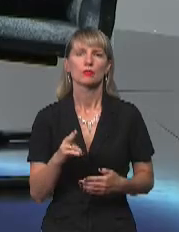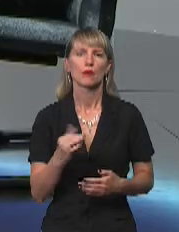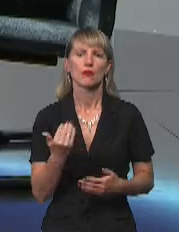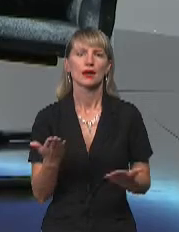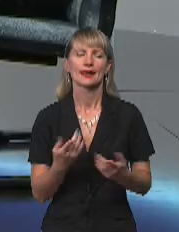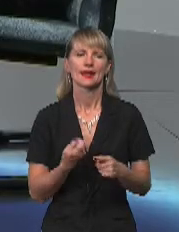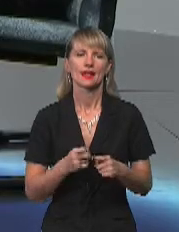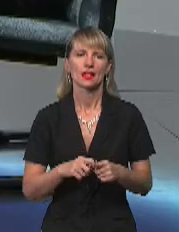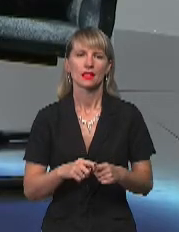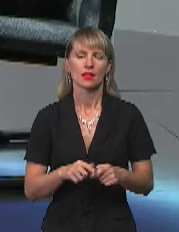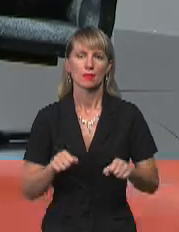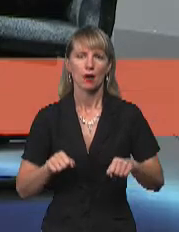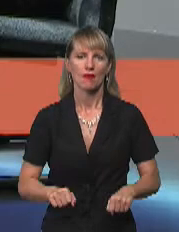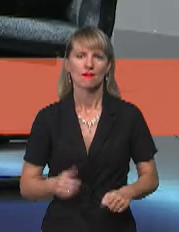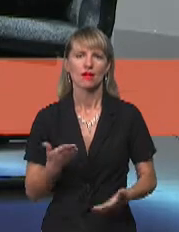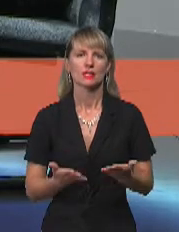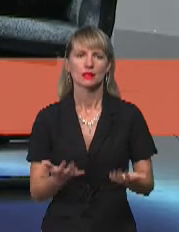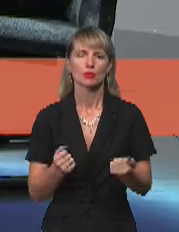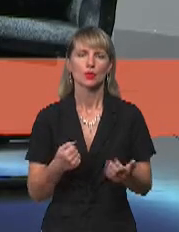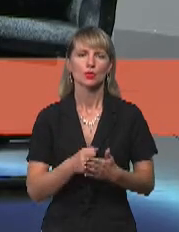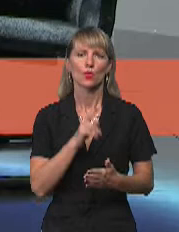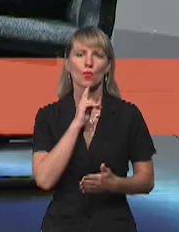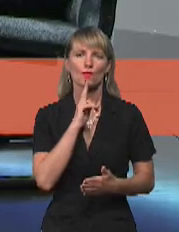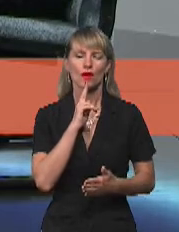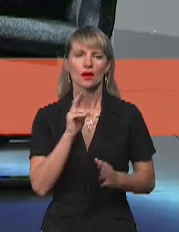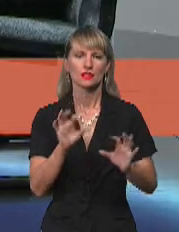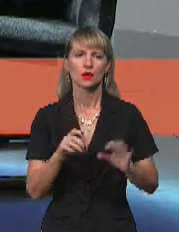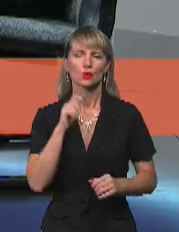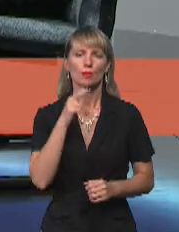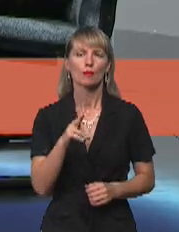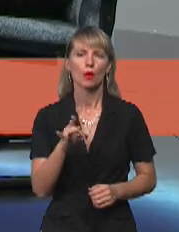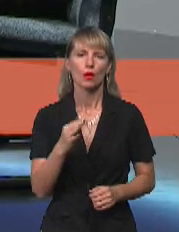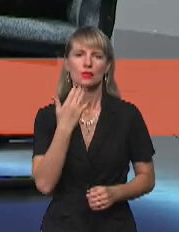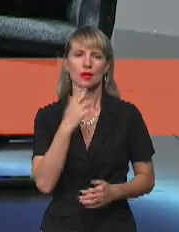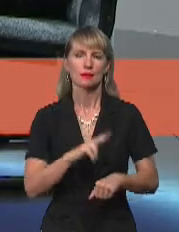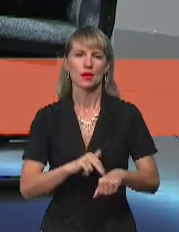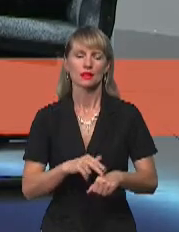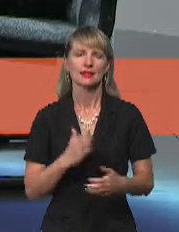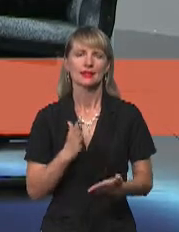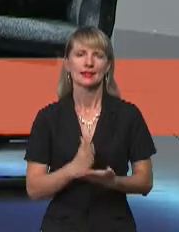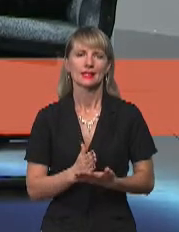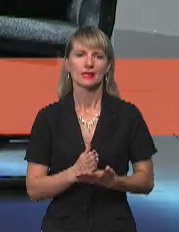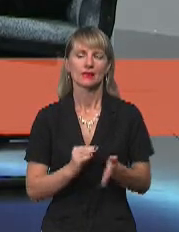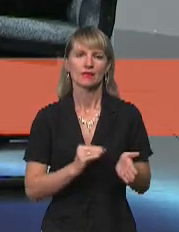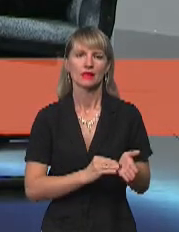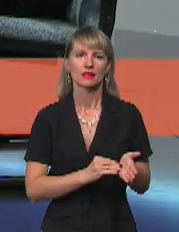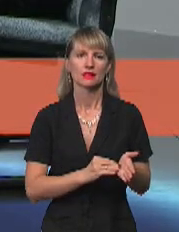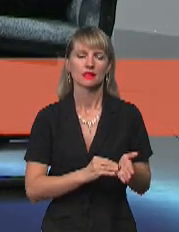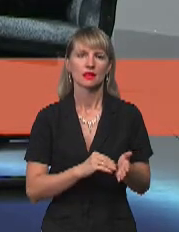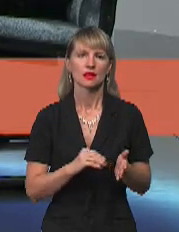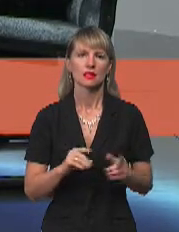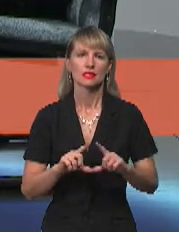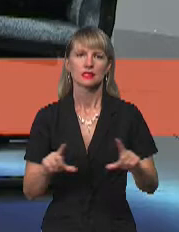це саме повноваження? Якщо брати до уваги статтю 31 Закону України про Національну поліцію, то є визначення певних